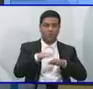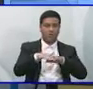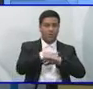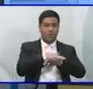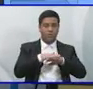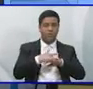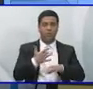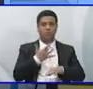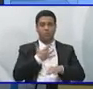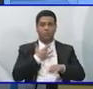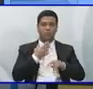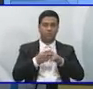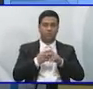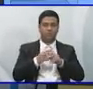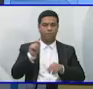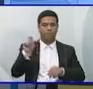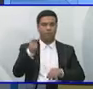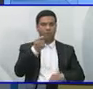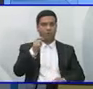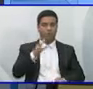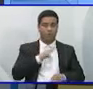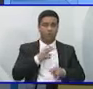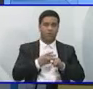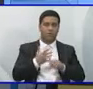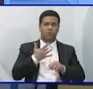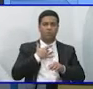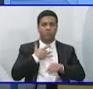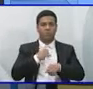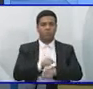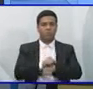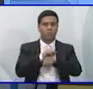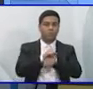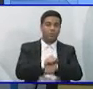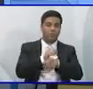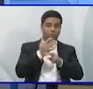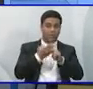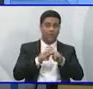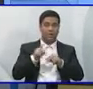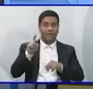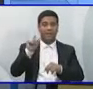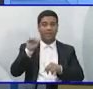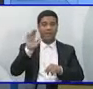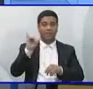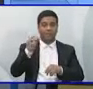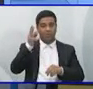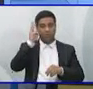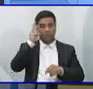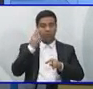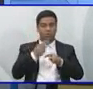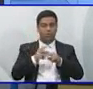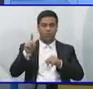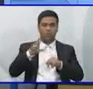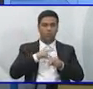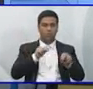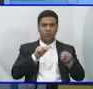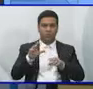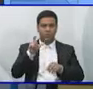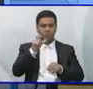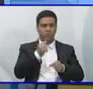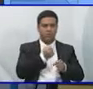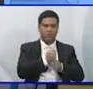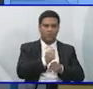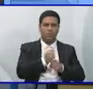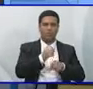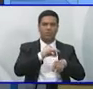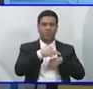boshchiligida qo'zg'olon ko'tarishadi. Bu qo'zg'olonlar, demak, aynan o'sha Xiva xonligining adolatsiz olib